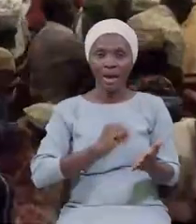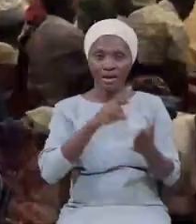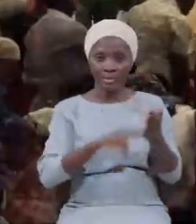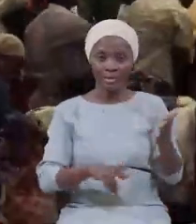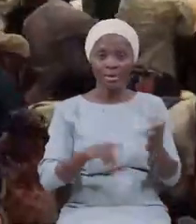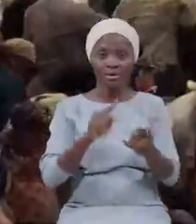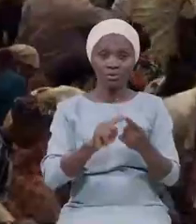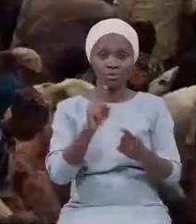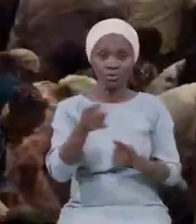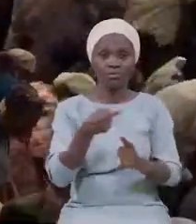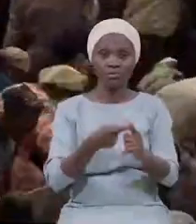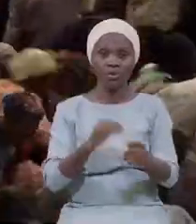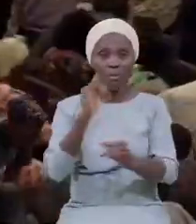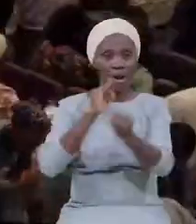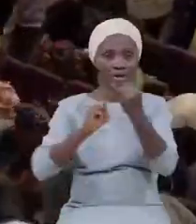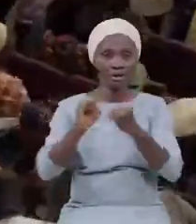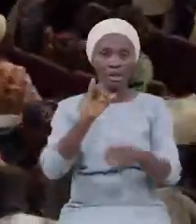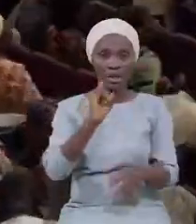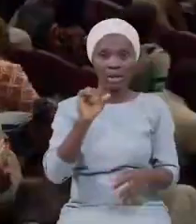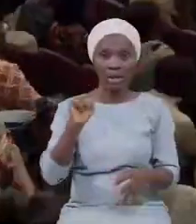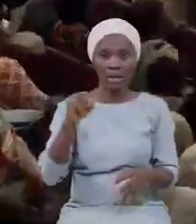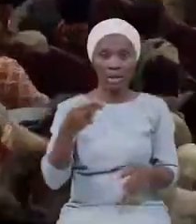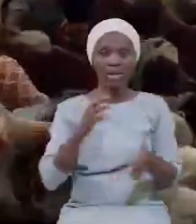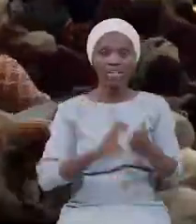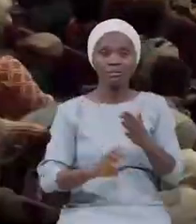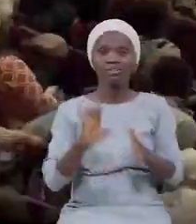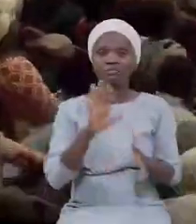Je vous lis de Ésaïe 55.